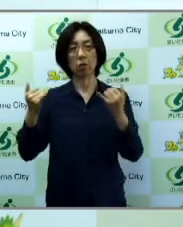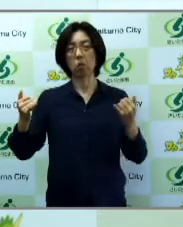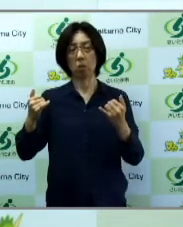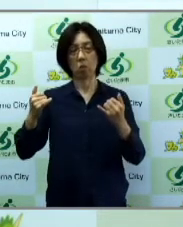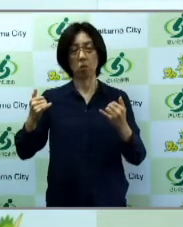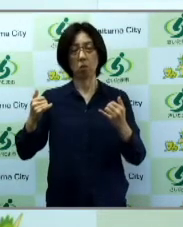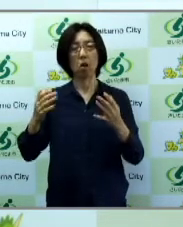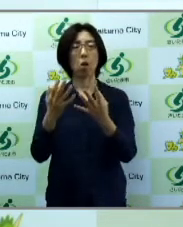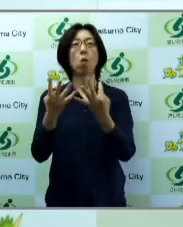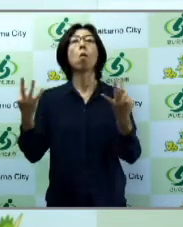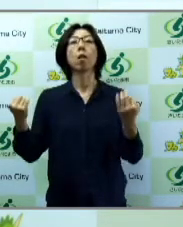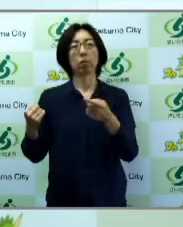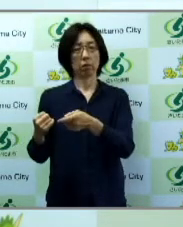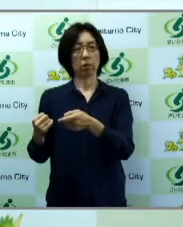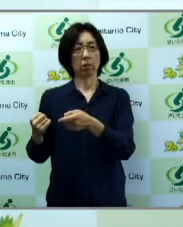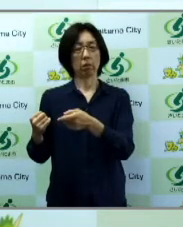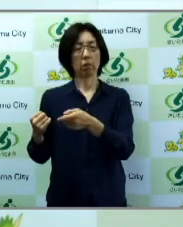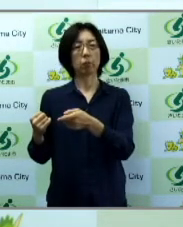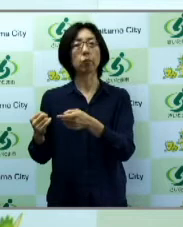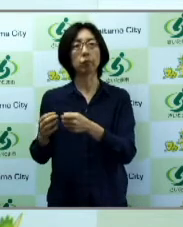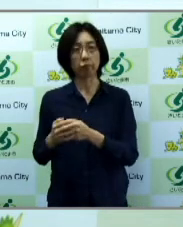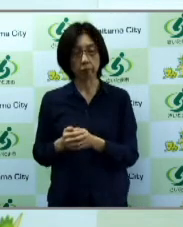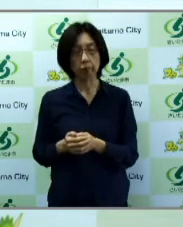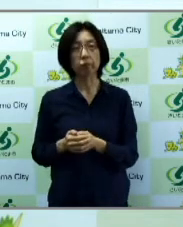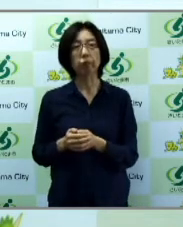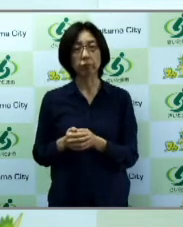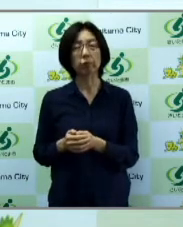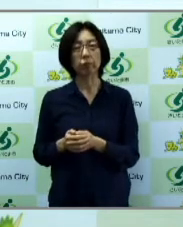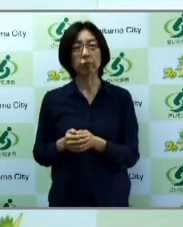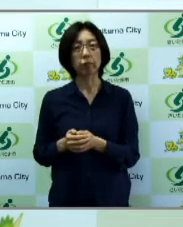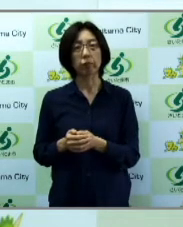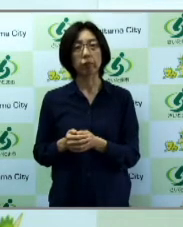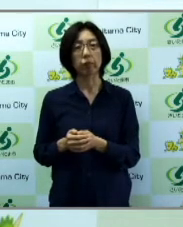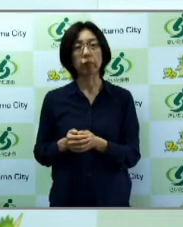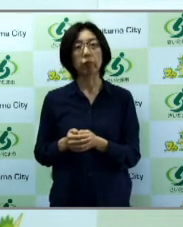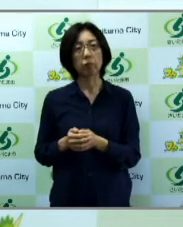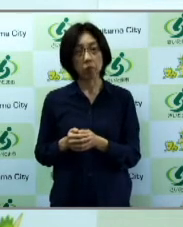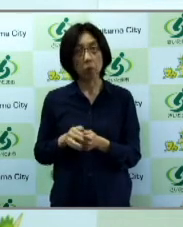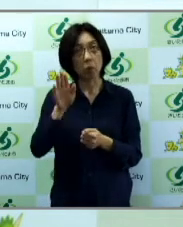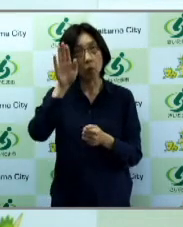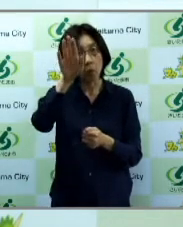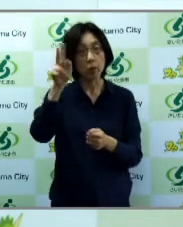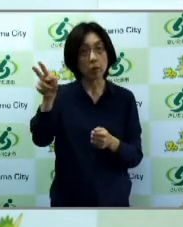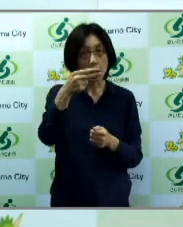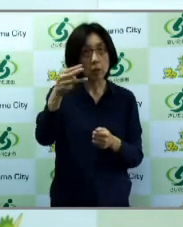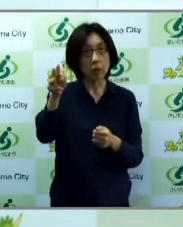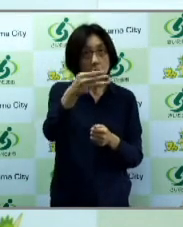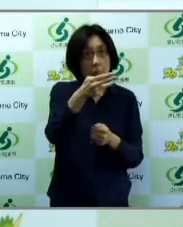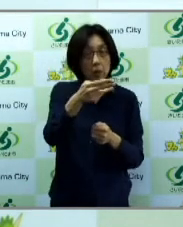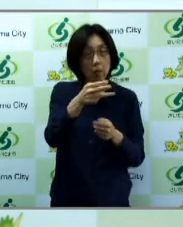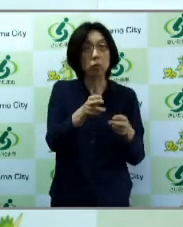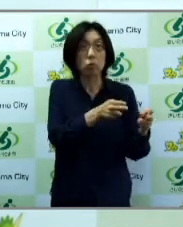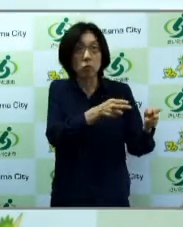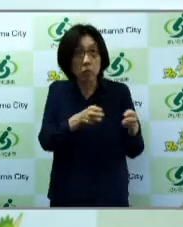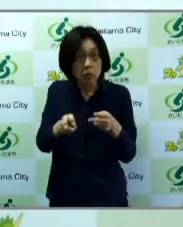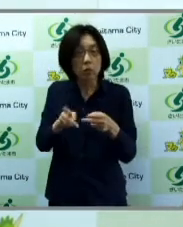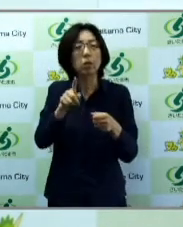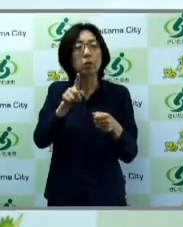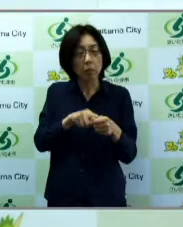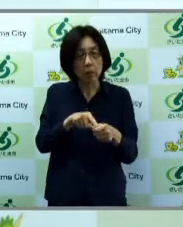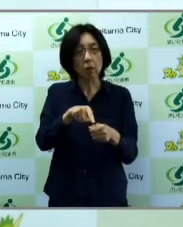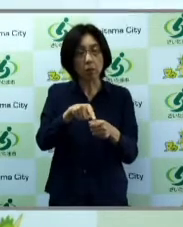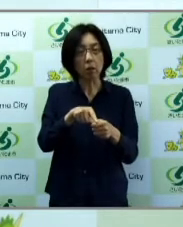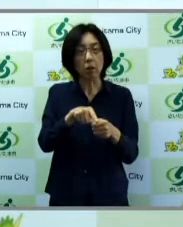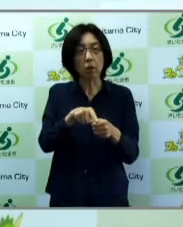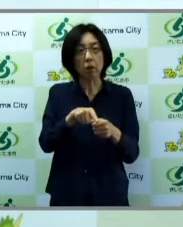こうなんていうんですかね、あの積極的なといいますか予防的な対策ということが必ずしも、まあ、十分、でき